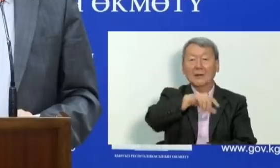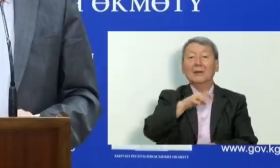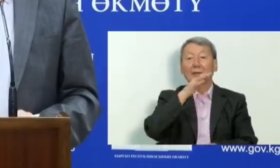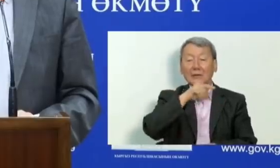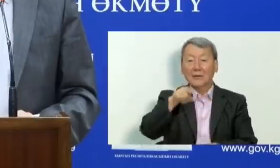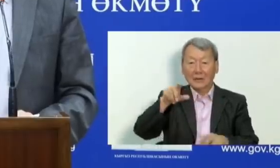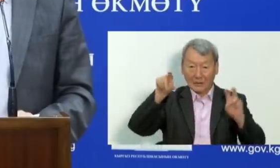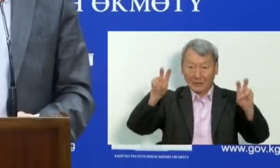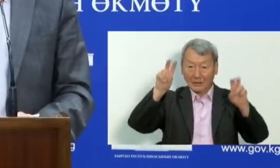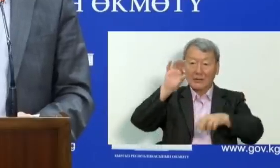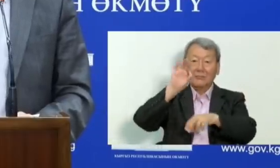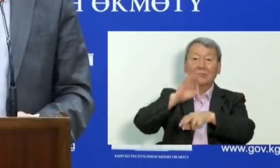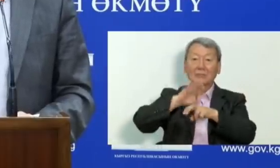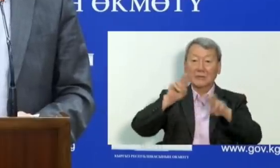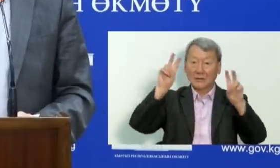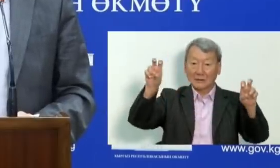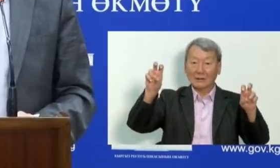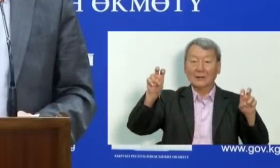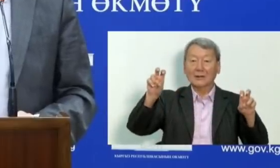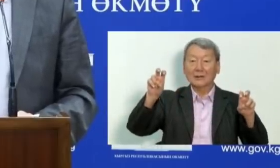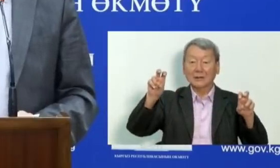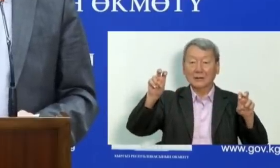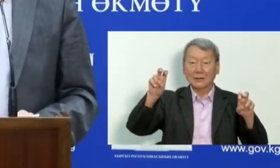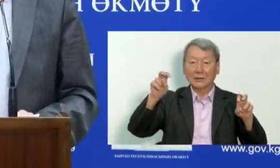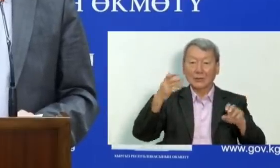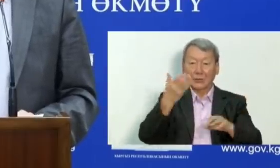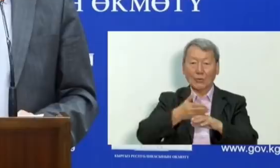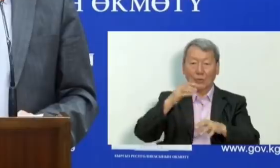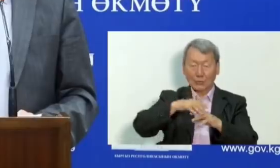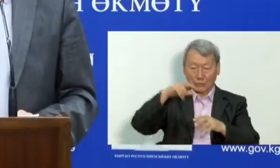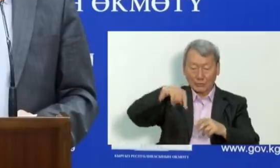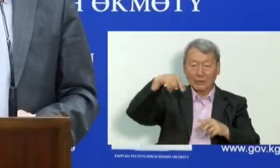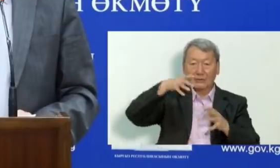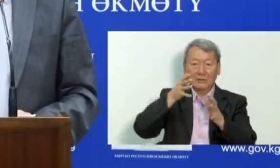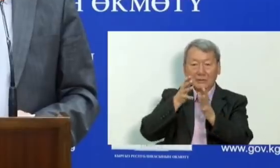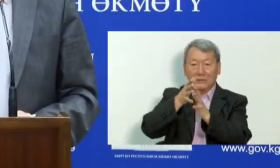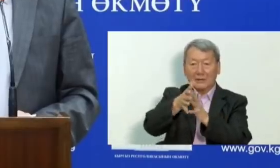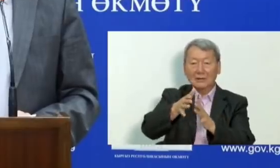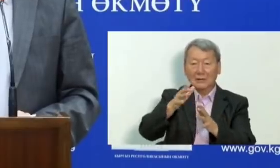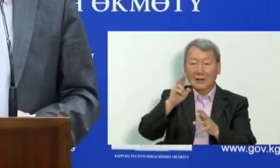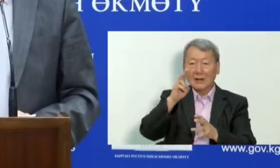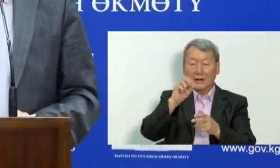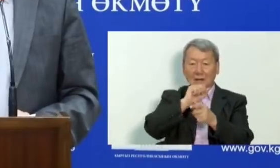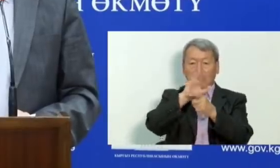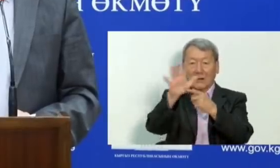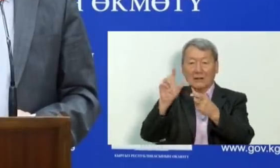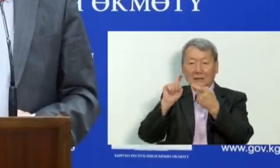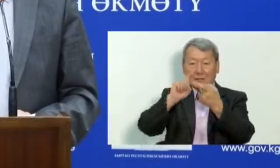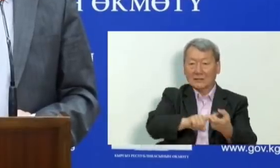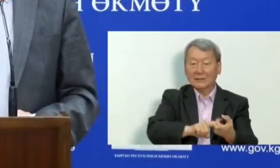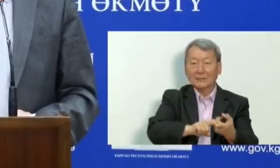кезде диагноз келгенде коюлганы өтө курч мүнөздө өтүп аткан коронавирустук